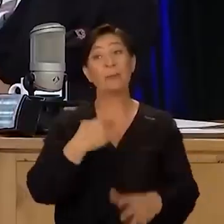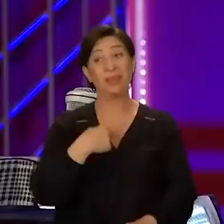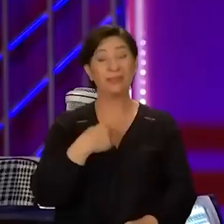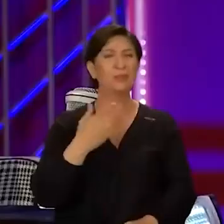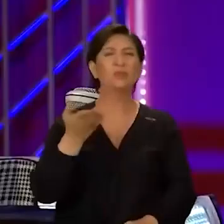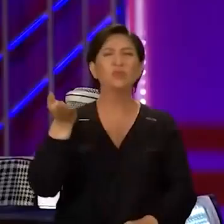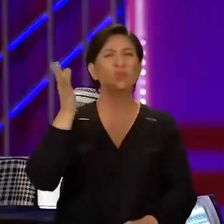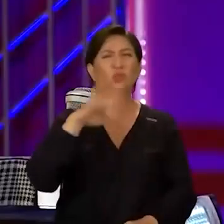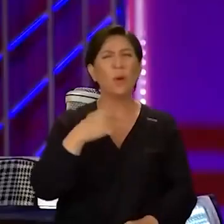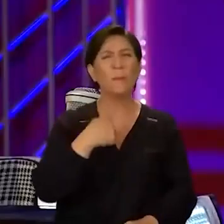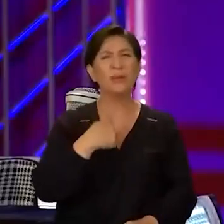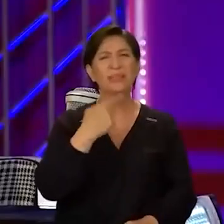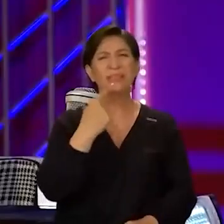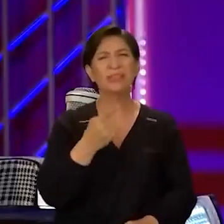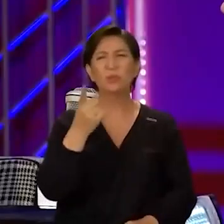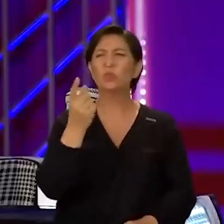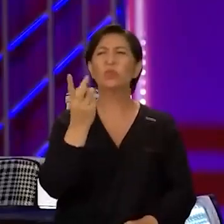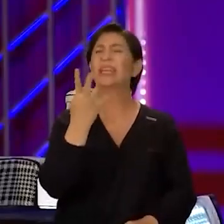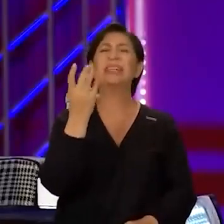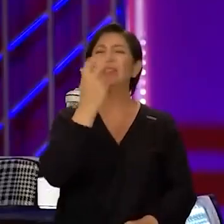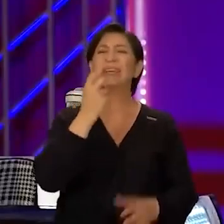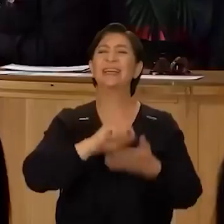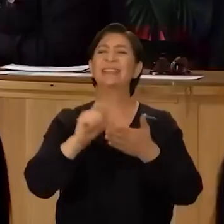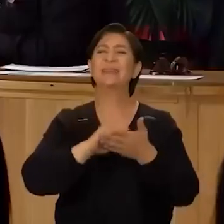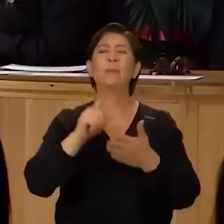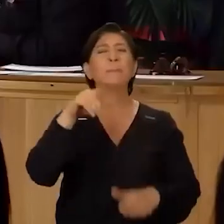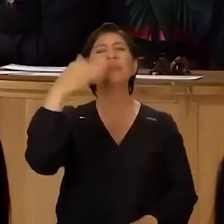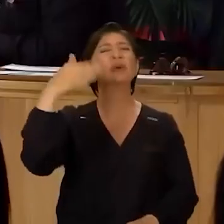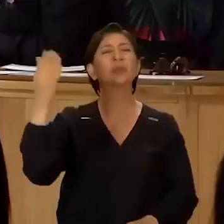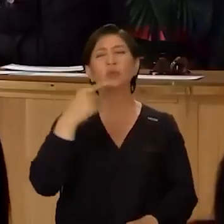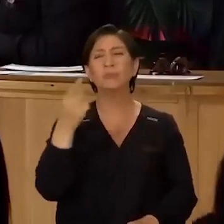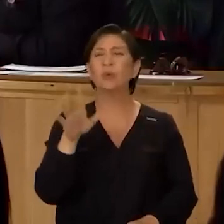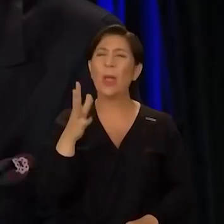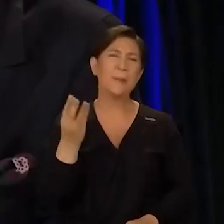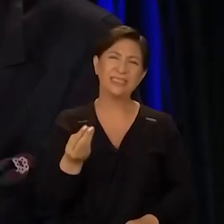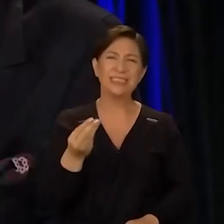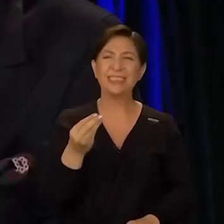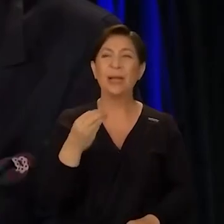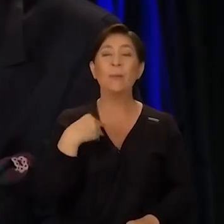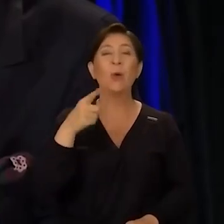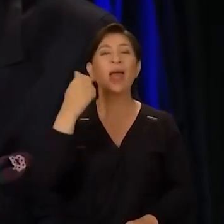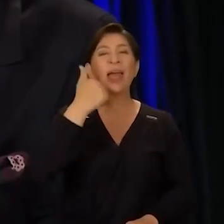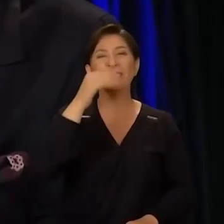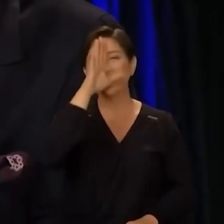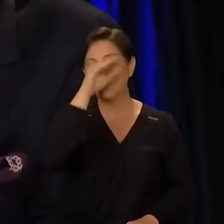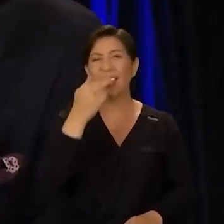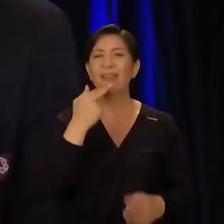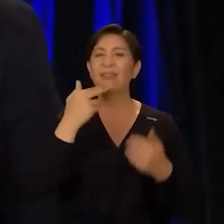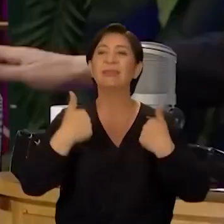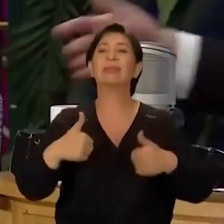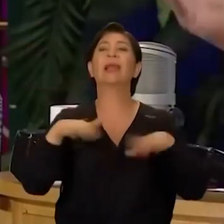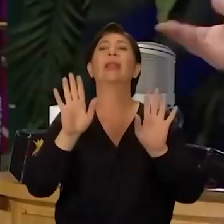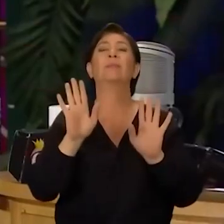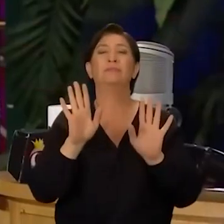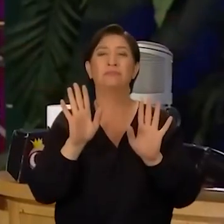sonradan bana dedin ki sana şu kadar şarkı yazdın falan sonra belki başkalarına da söylemişsindir aynı şeyleri yani yalancı sahtekar bir kadın değilim